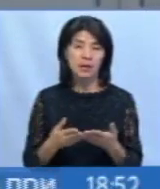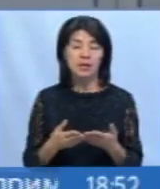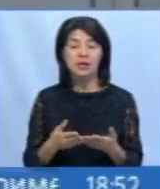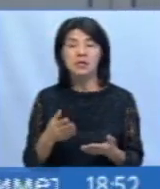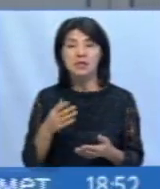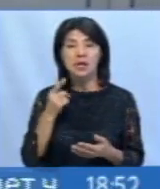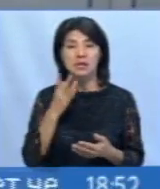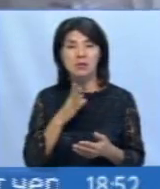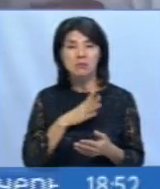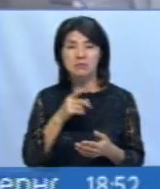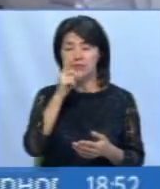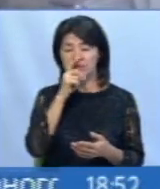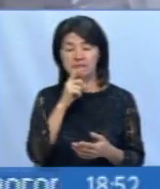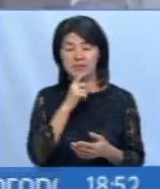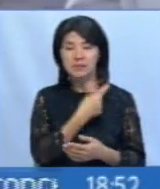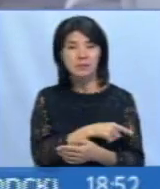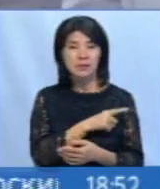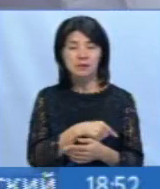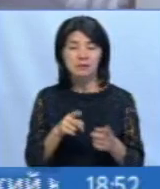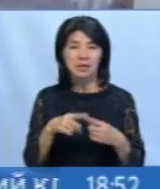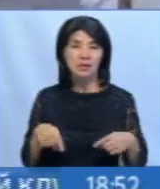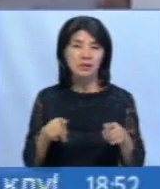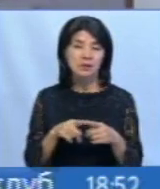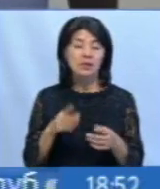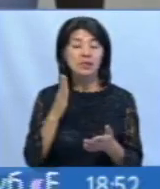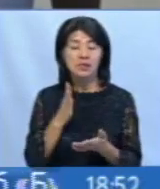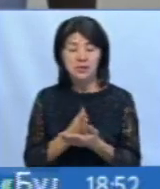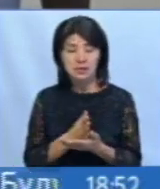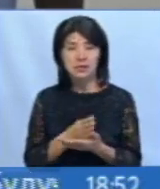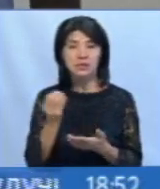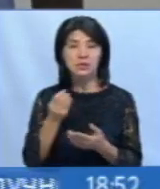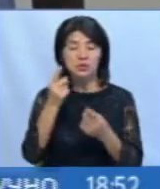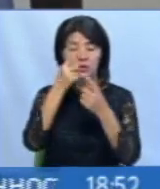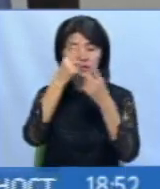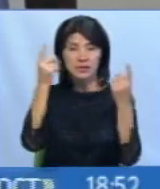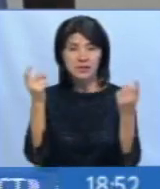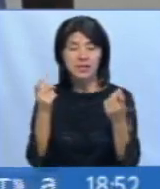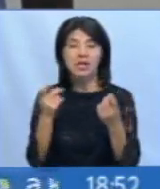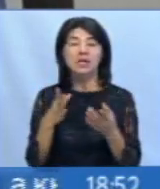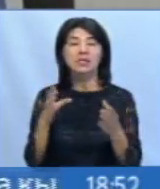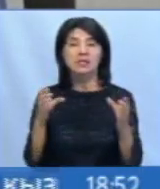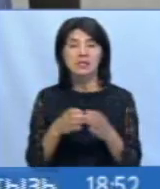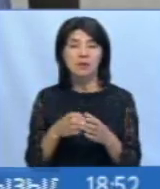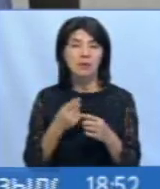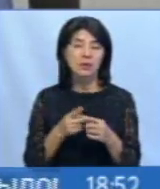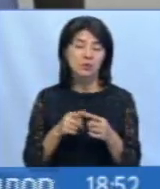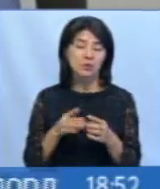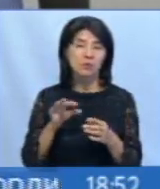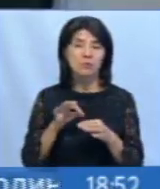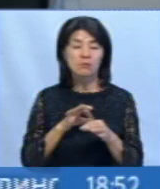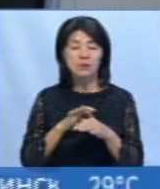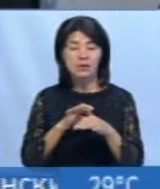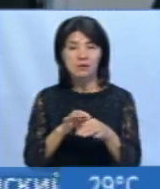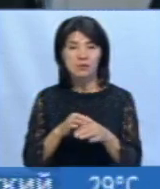возникали недопонимания с медицинскими организациями. Существует и информационно-просветительский штаб, представители которого проводят